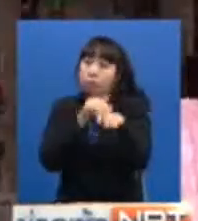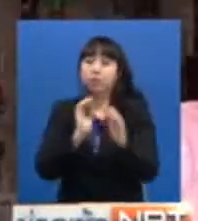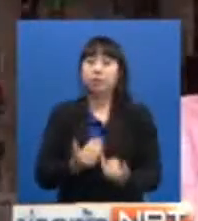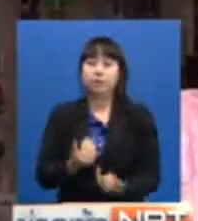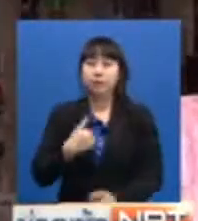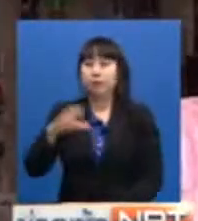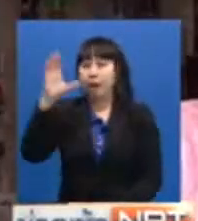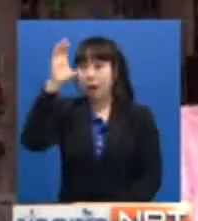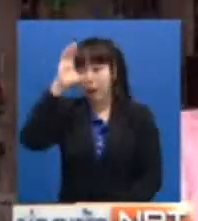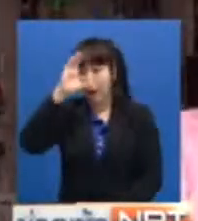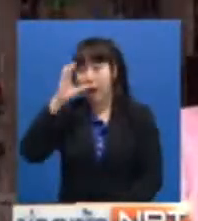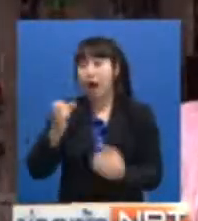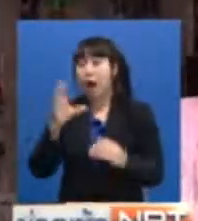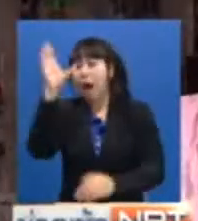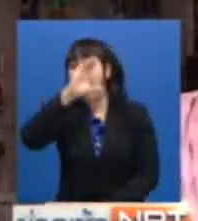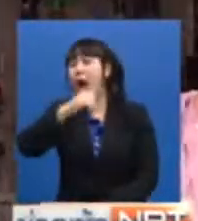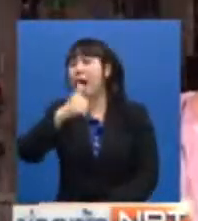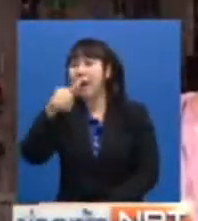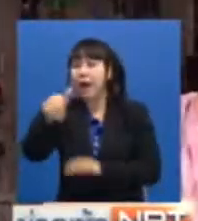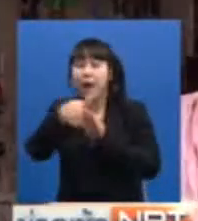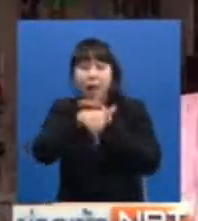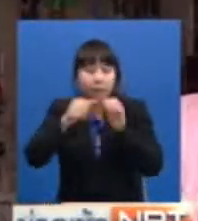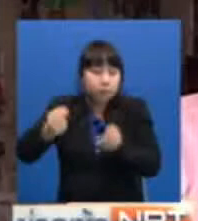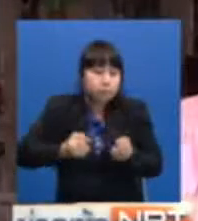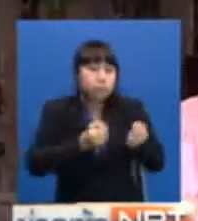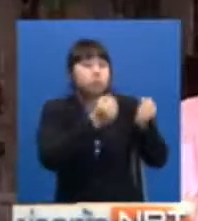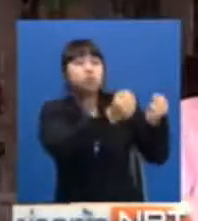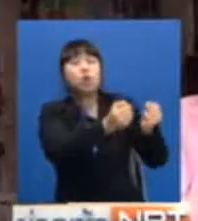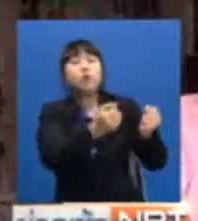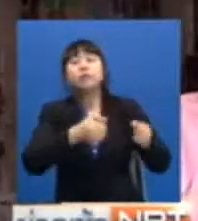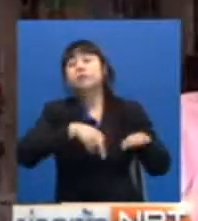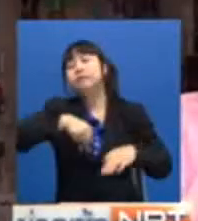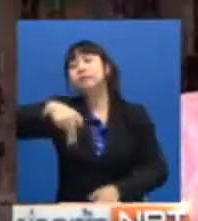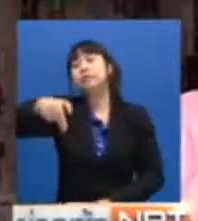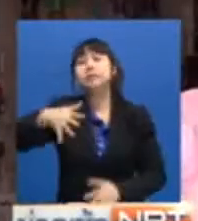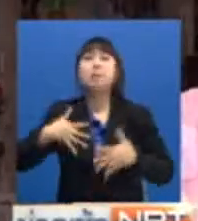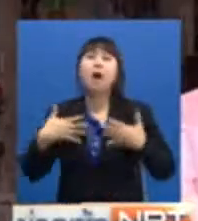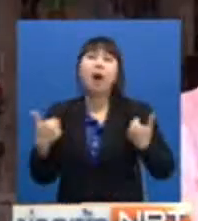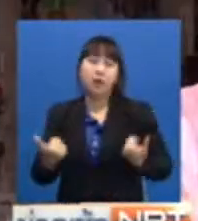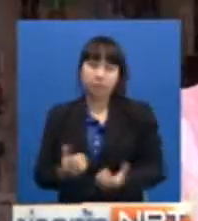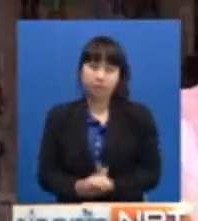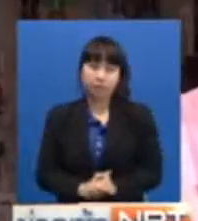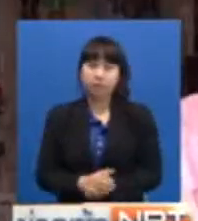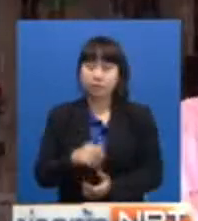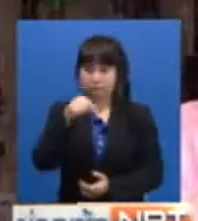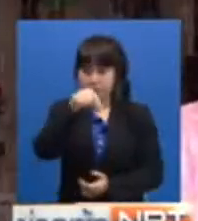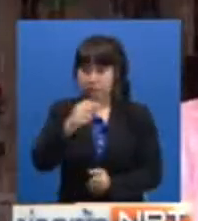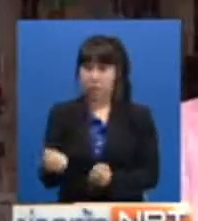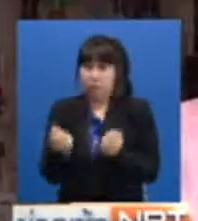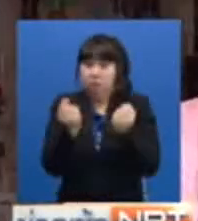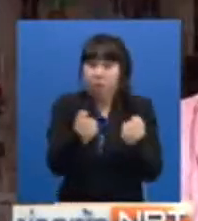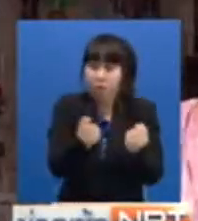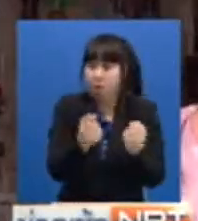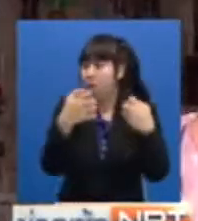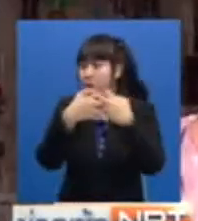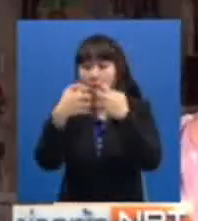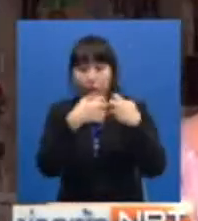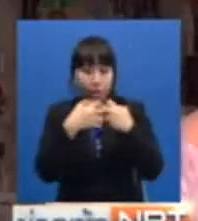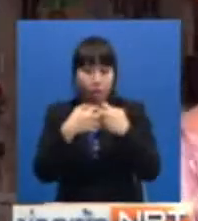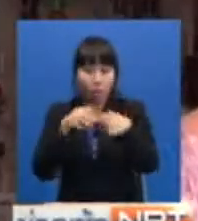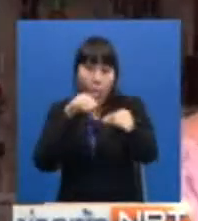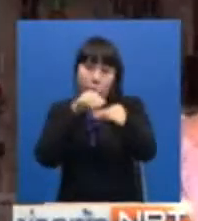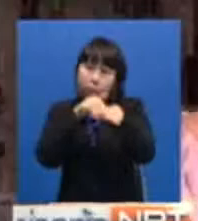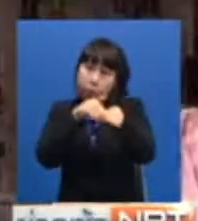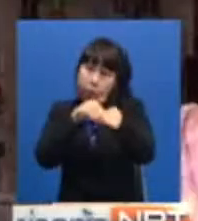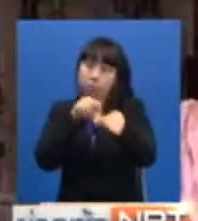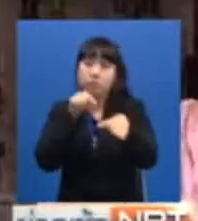จอดแล้วก็เดินสบายใจกว่าไม่จอดเพราะว่าจอดไปก็มันก็เกะกะแล้วทำให้การจราจ